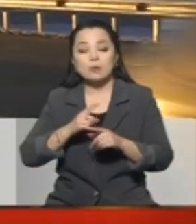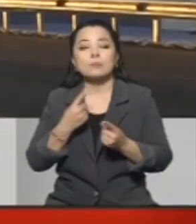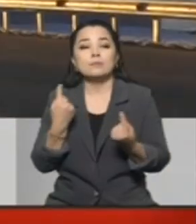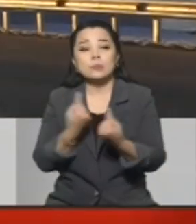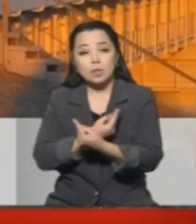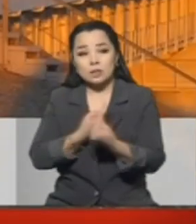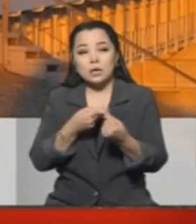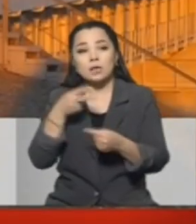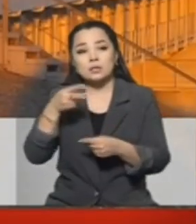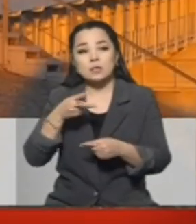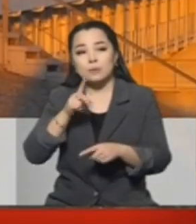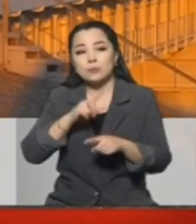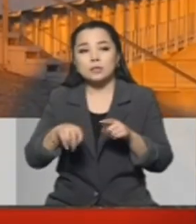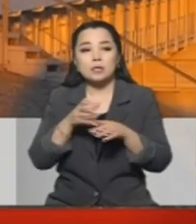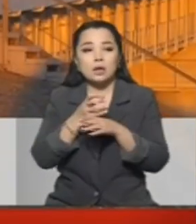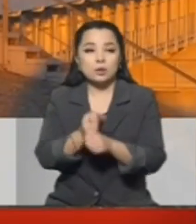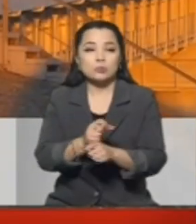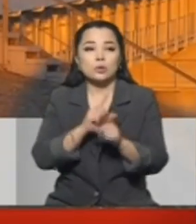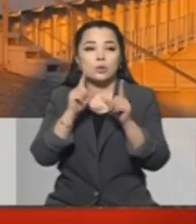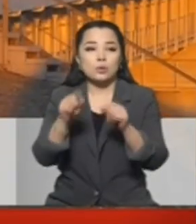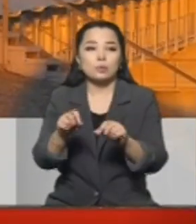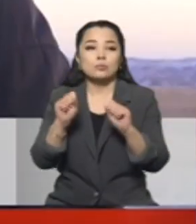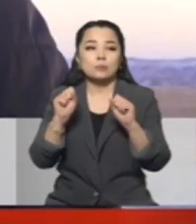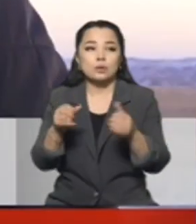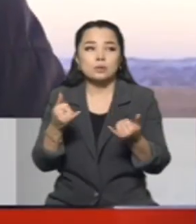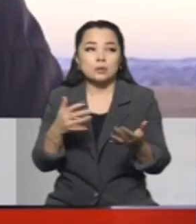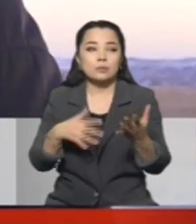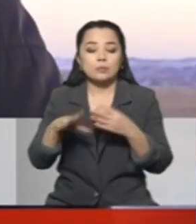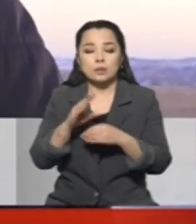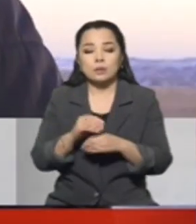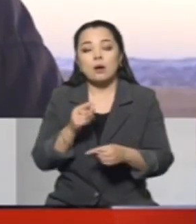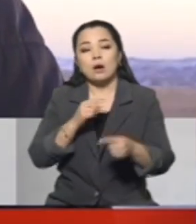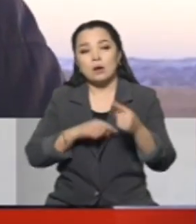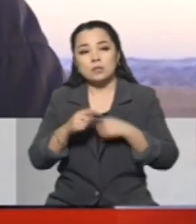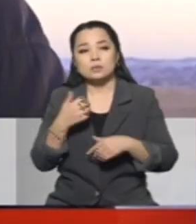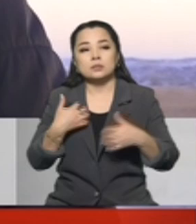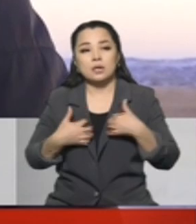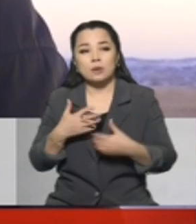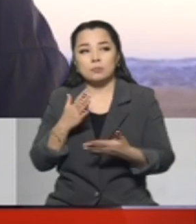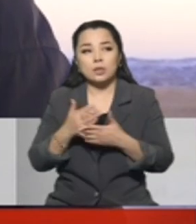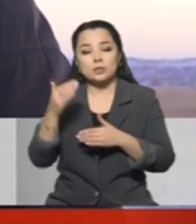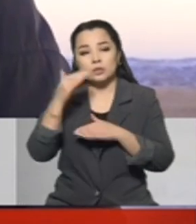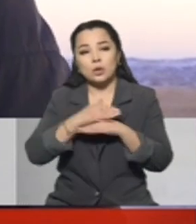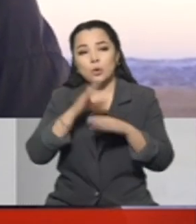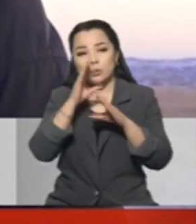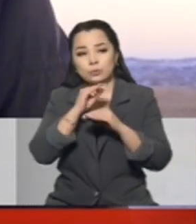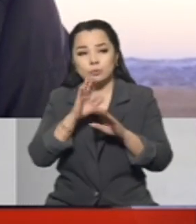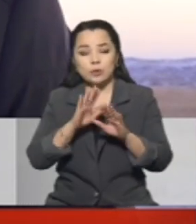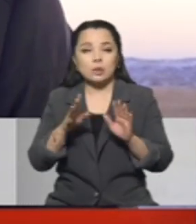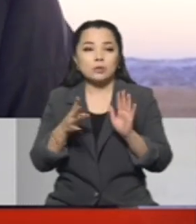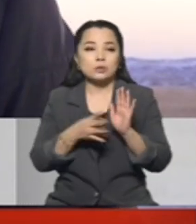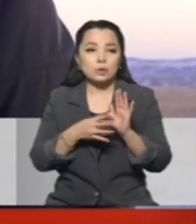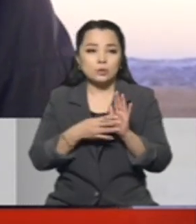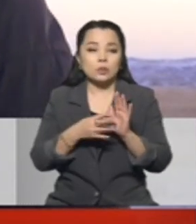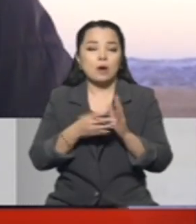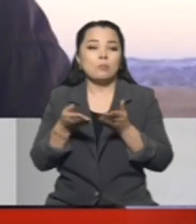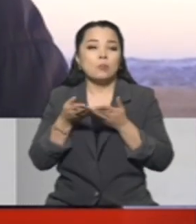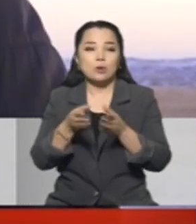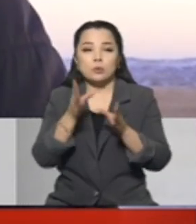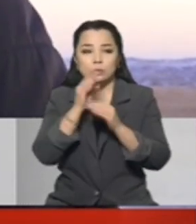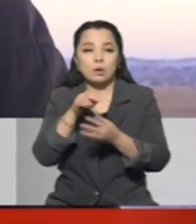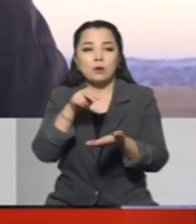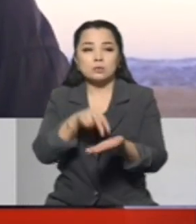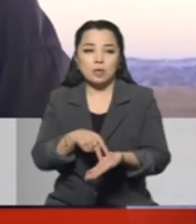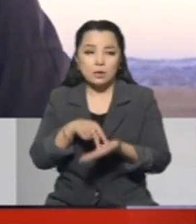жолды 2 сағатта еңсереді. Өскеменге бір тойға бірдеңке барсақ қайтуға асығатынбыз. Кешкі үлгермей қалсақ 9-да ақырғы паром үлгермей қалсақ таң атқанша